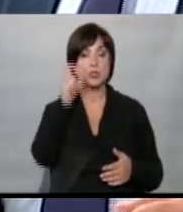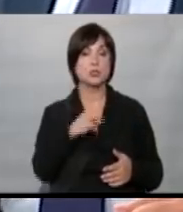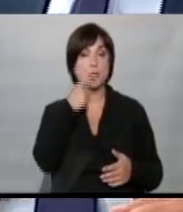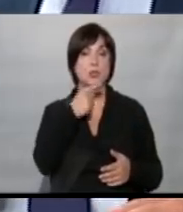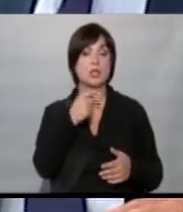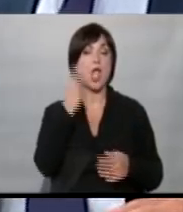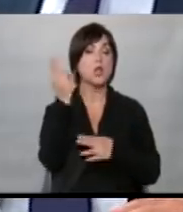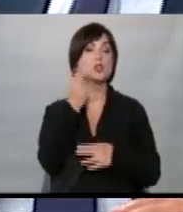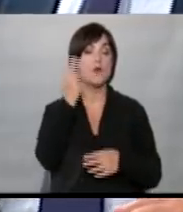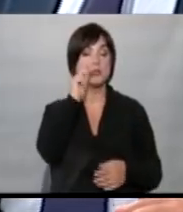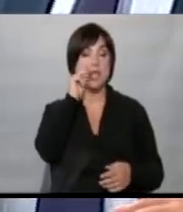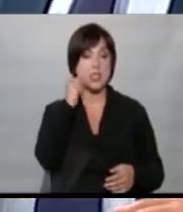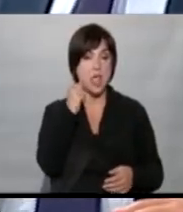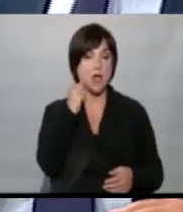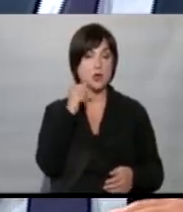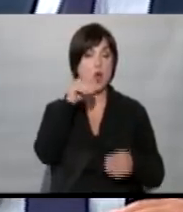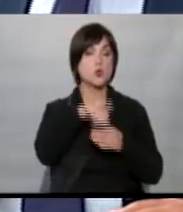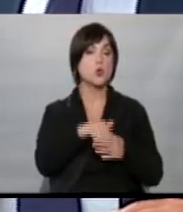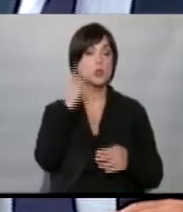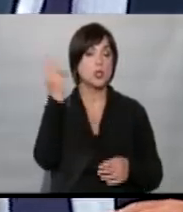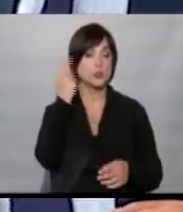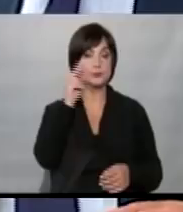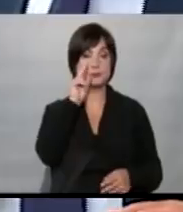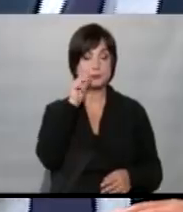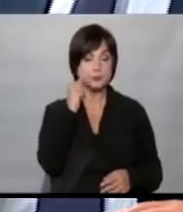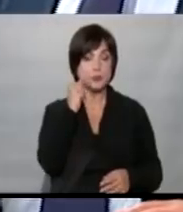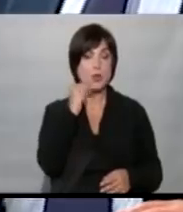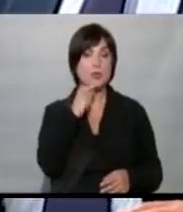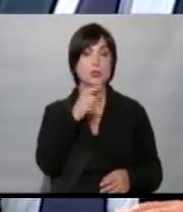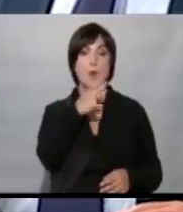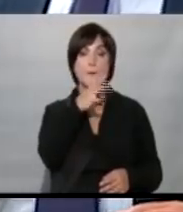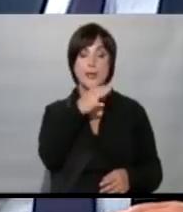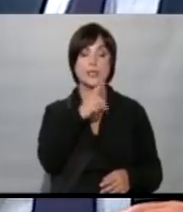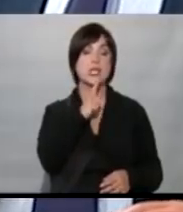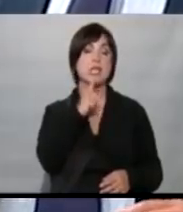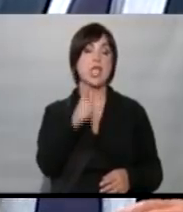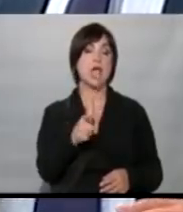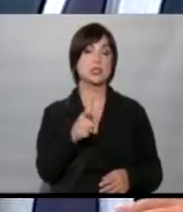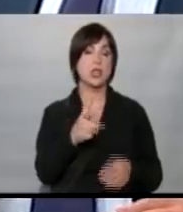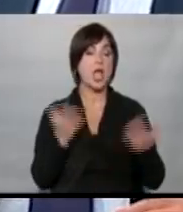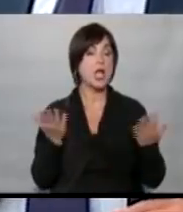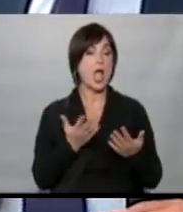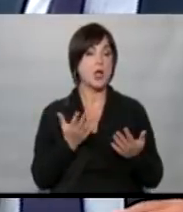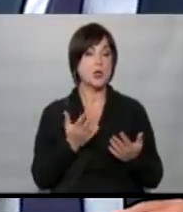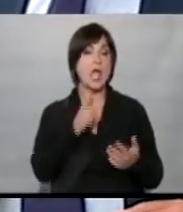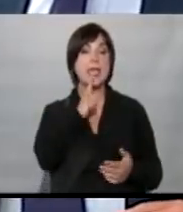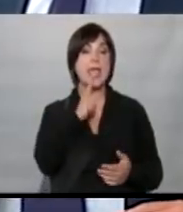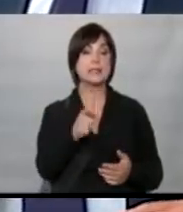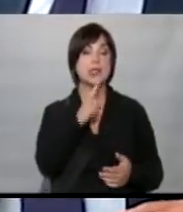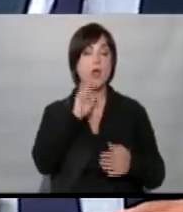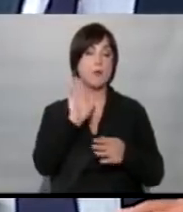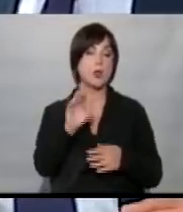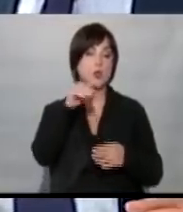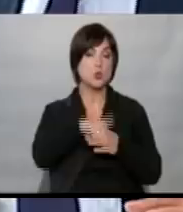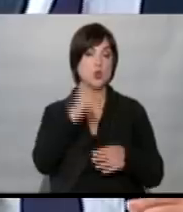како словенски народ, односно јужнословенски народ, со македонскиот јазик како јазик кој припаѓа